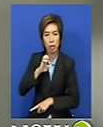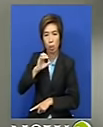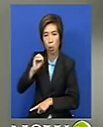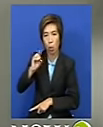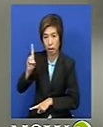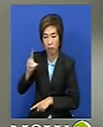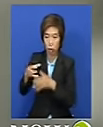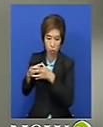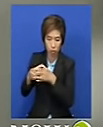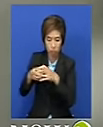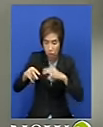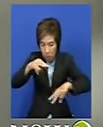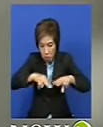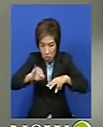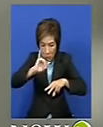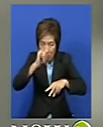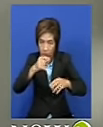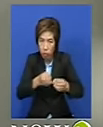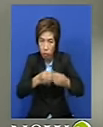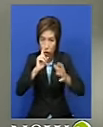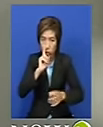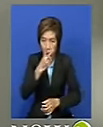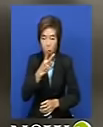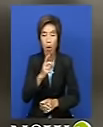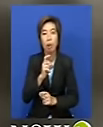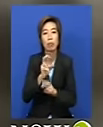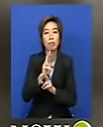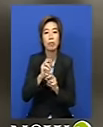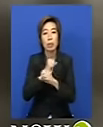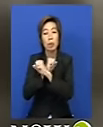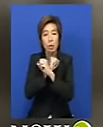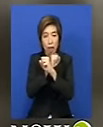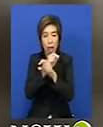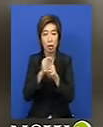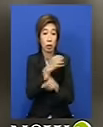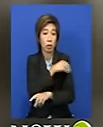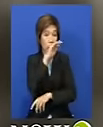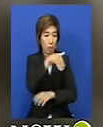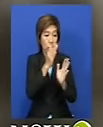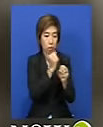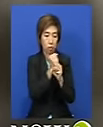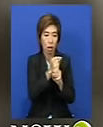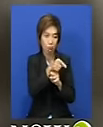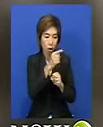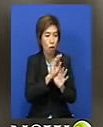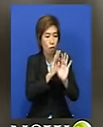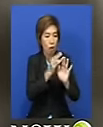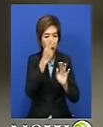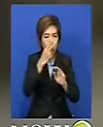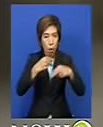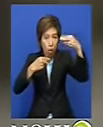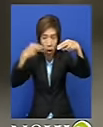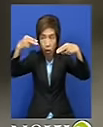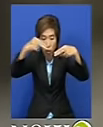งว่าอาจจะมีเหตุระเบิดเกิดขึ้นซ้ำนะครับแล้วก็ประสานเจ้าที่จากเทศบาลนครตรังดูจากกล้องวงจรปิดประก